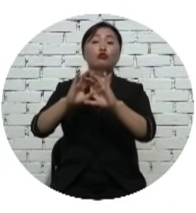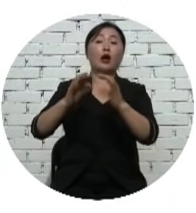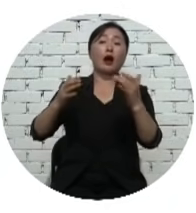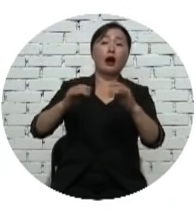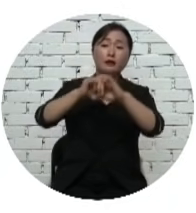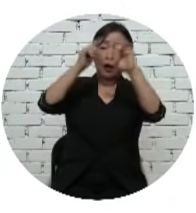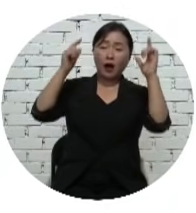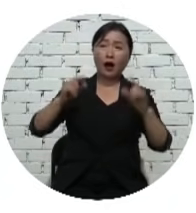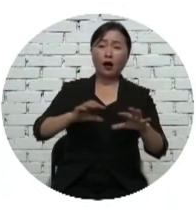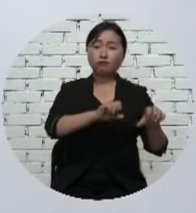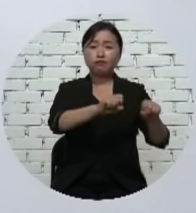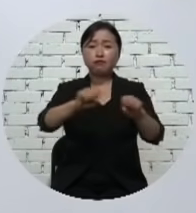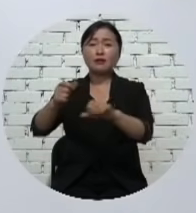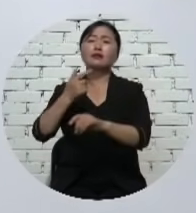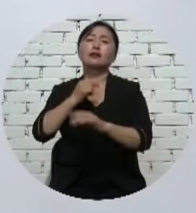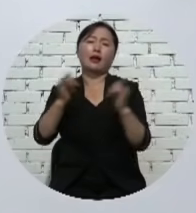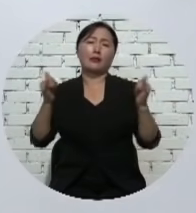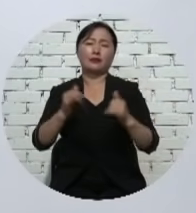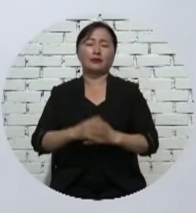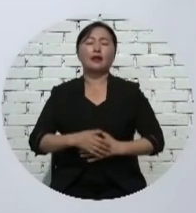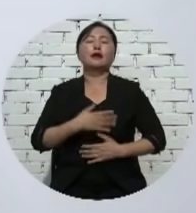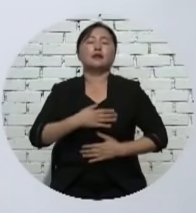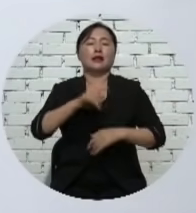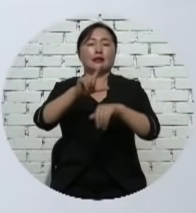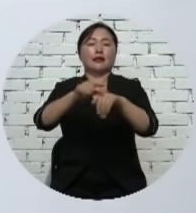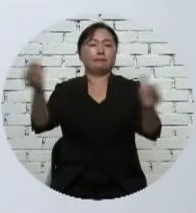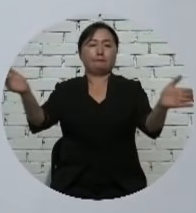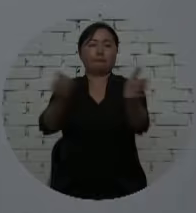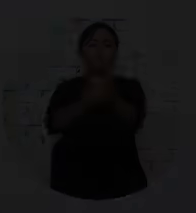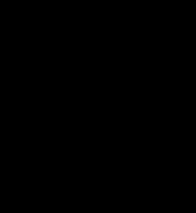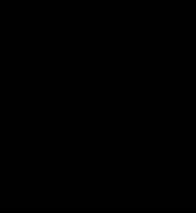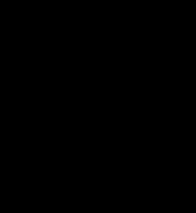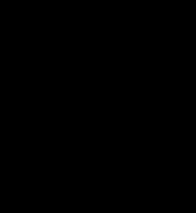사람들이거든. 알겠습니다. 예. 시간이 다 됐습니다. 정확하게 22분 지났는데요.